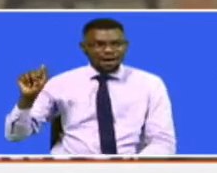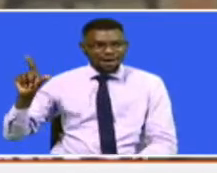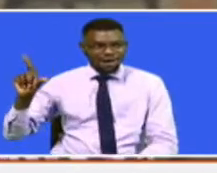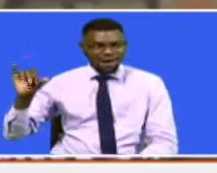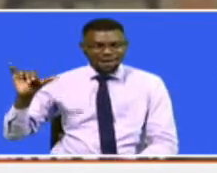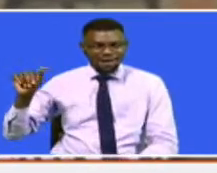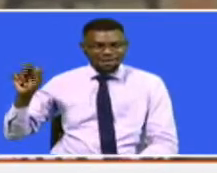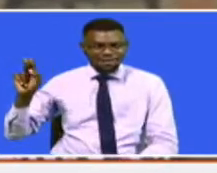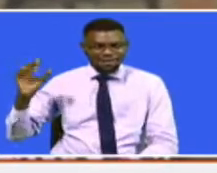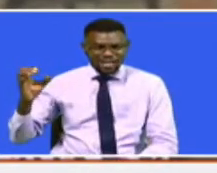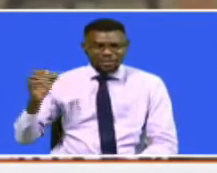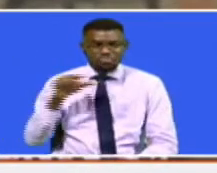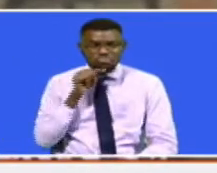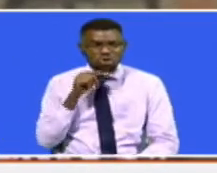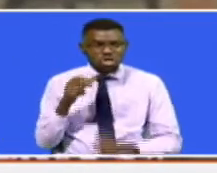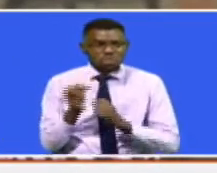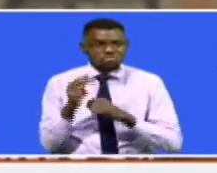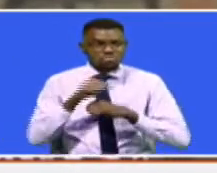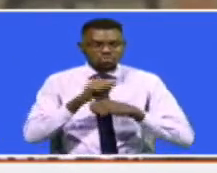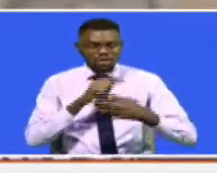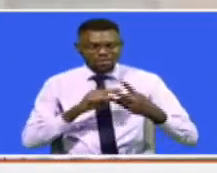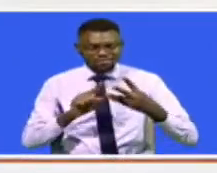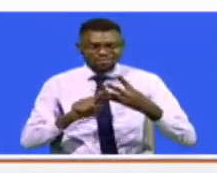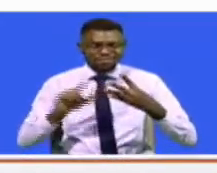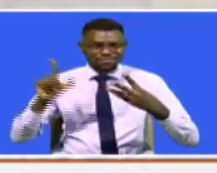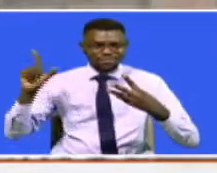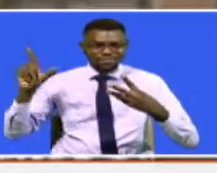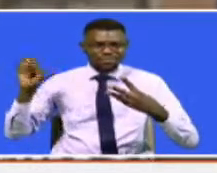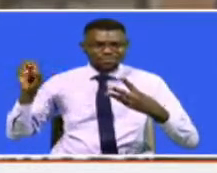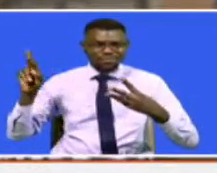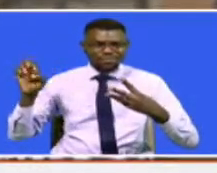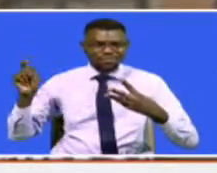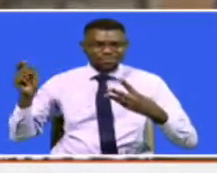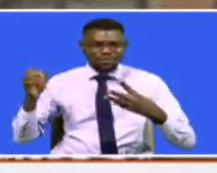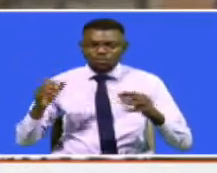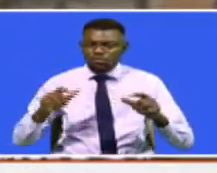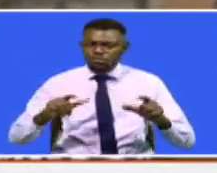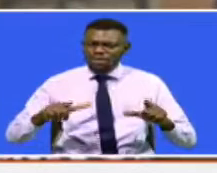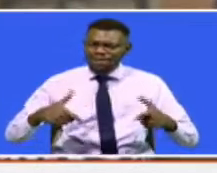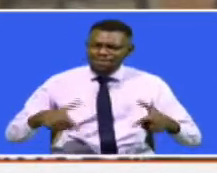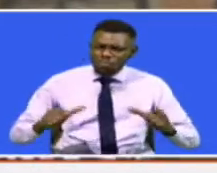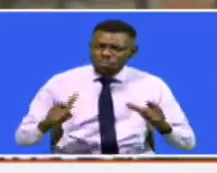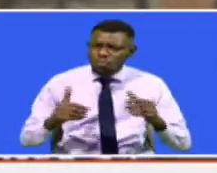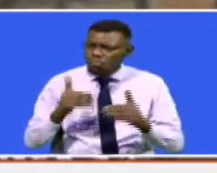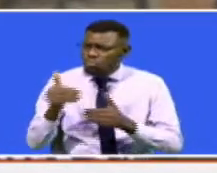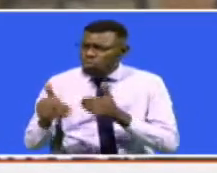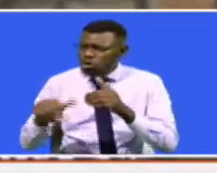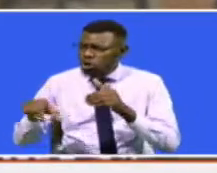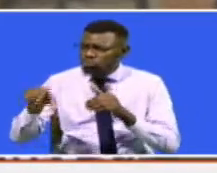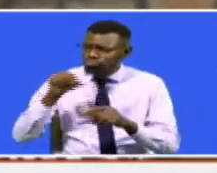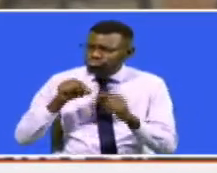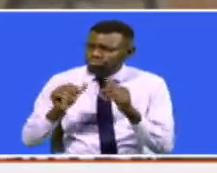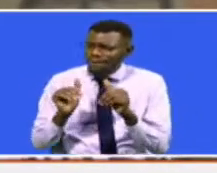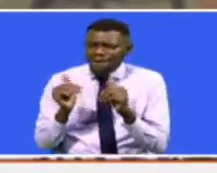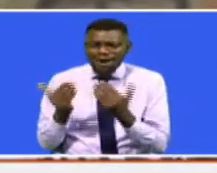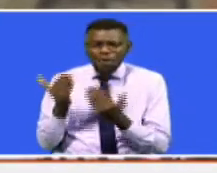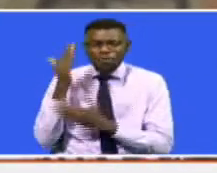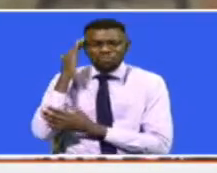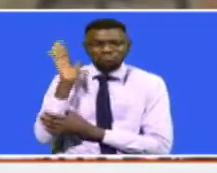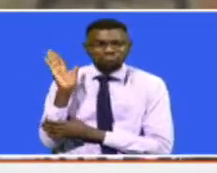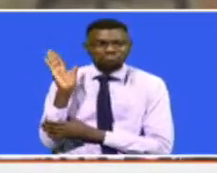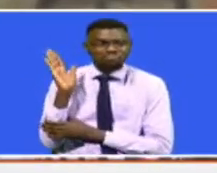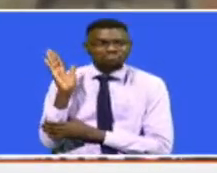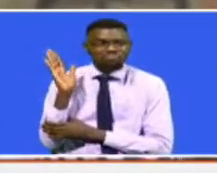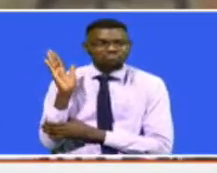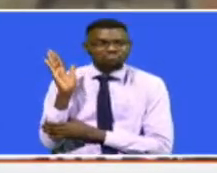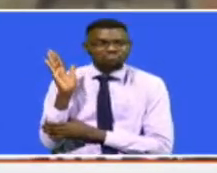Boys. We have Loreto Limuru. I really don't know the criteria they use because you are told to